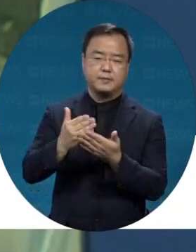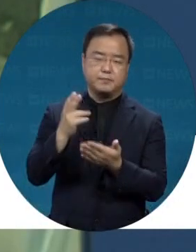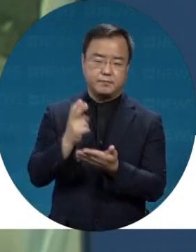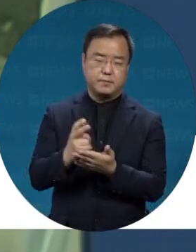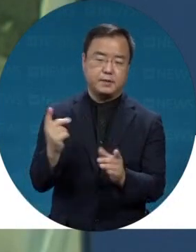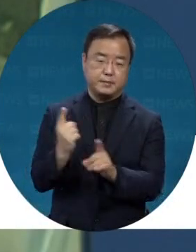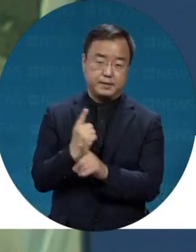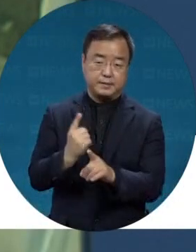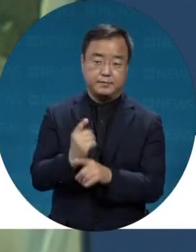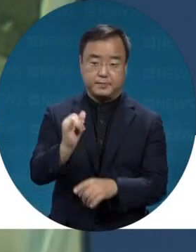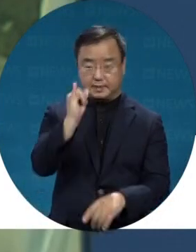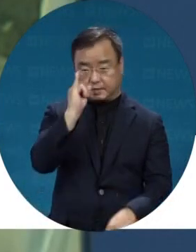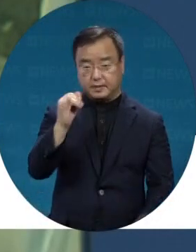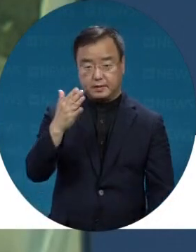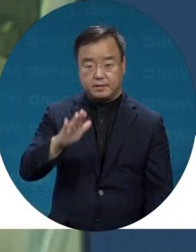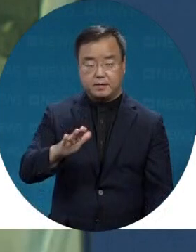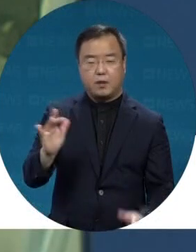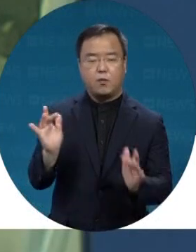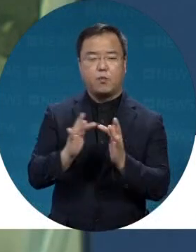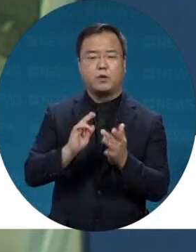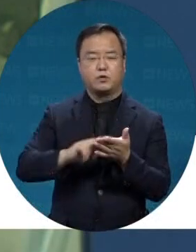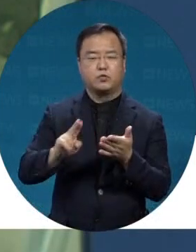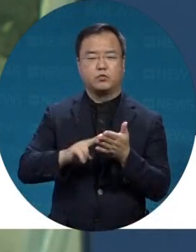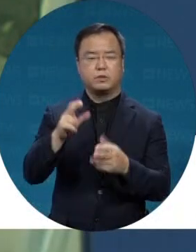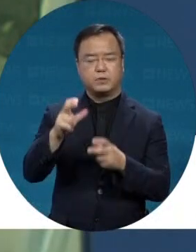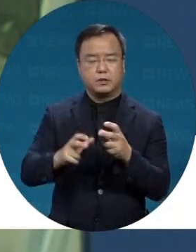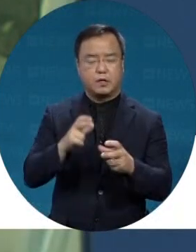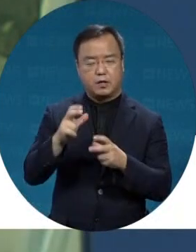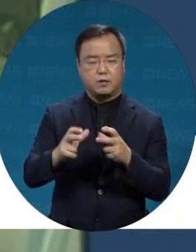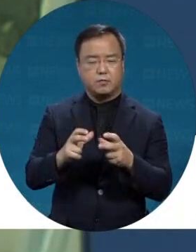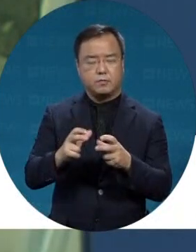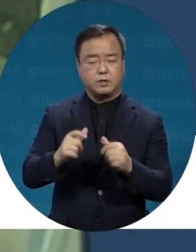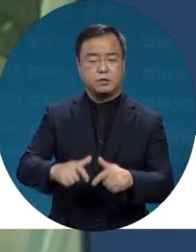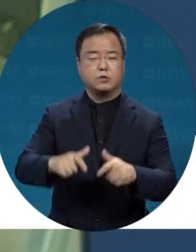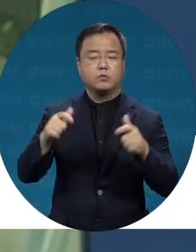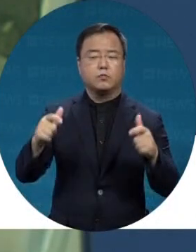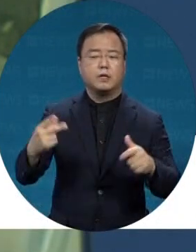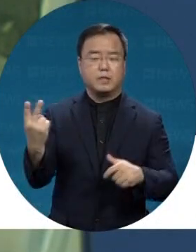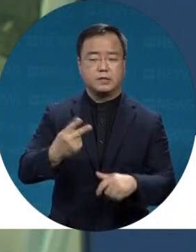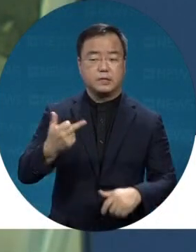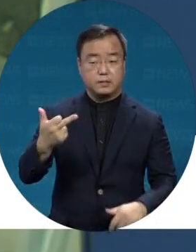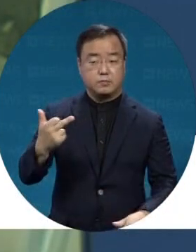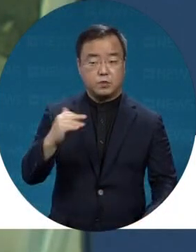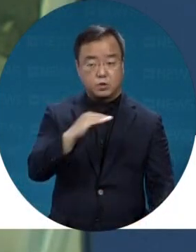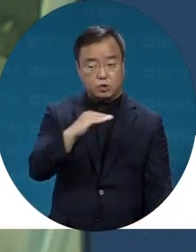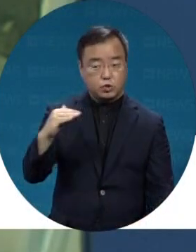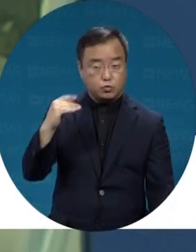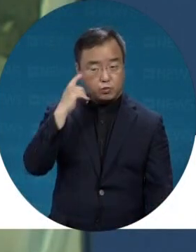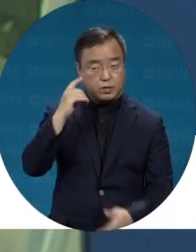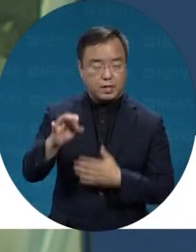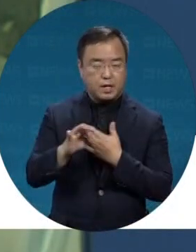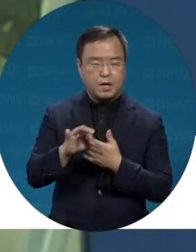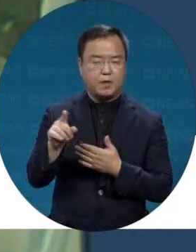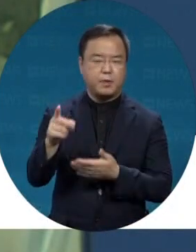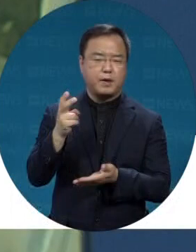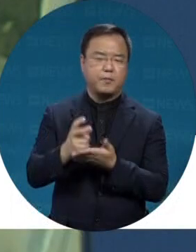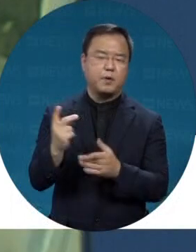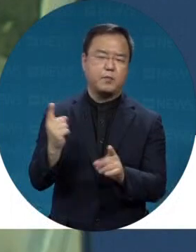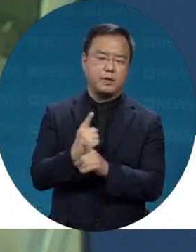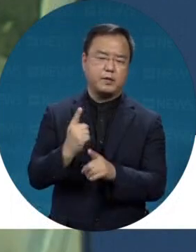사실이 웹툰 산업이 무르익기 시작한게 한 2017년 기준이라고 봤을 때는이 계정은